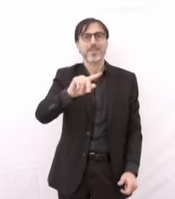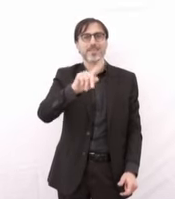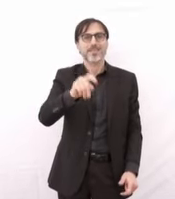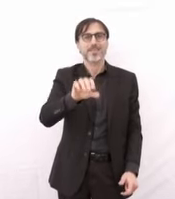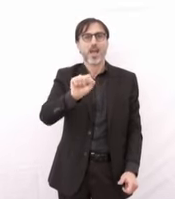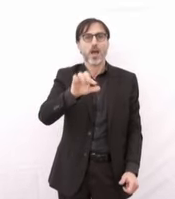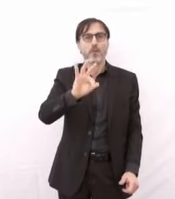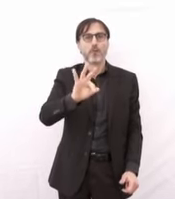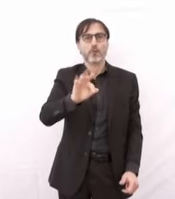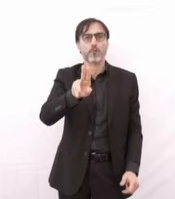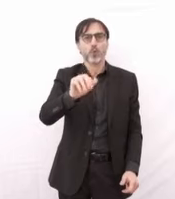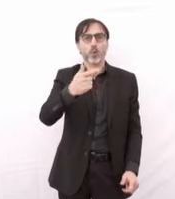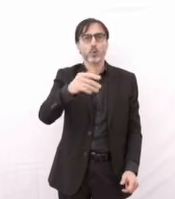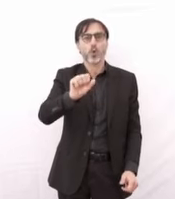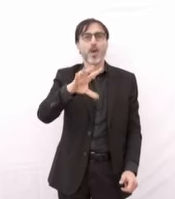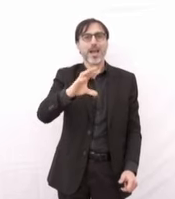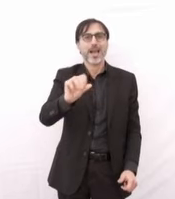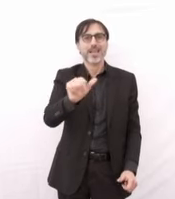Castrenze Ferreri,